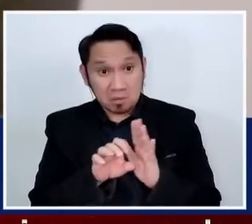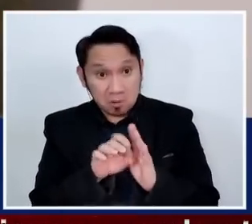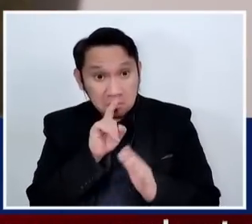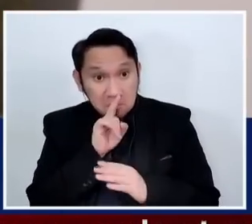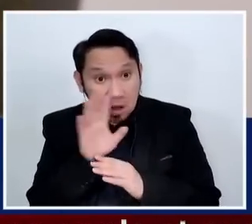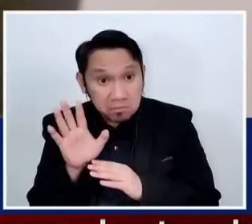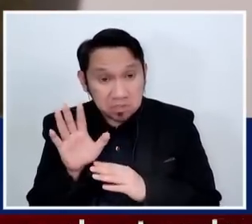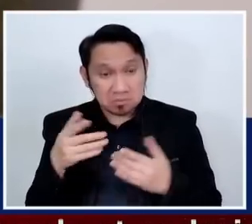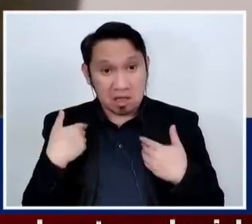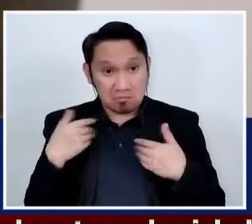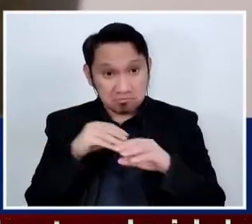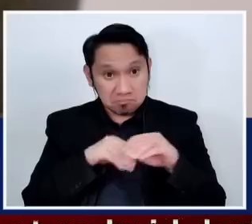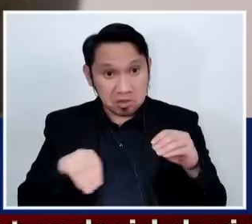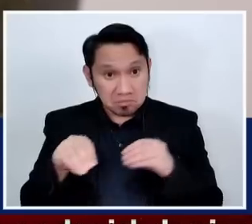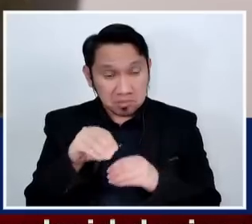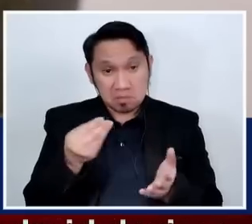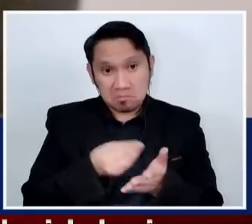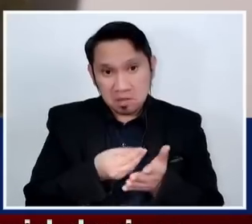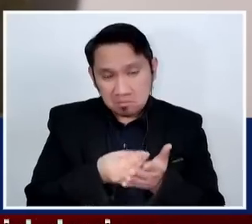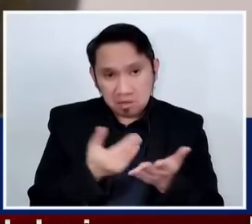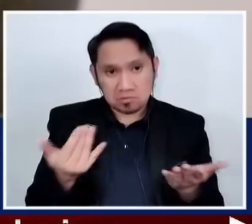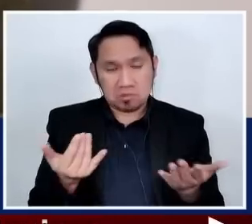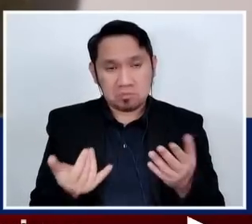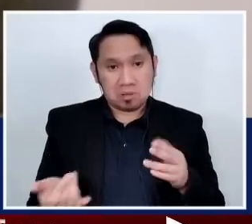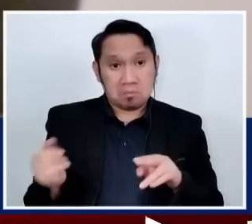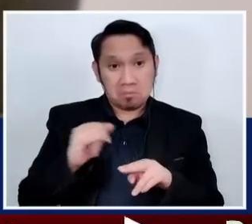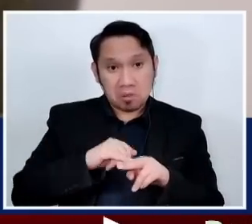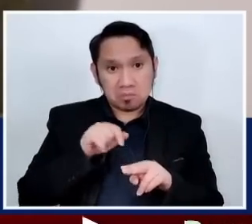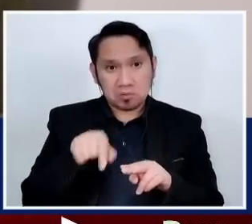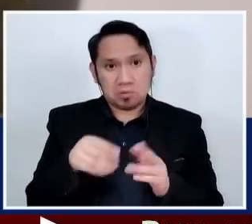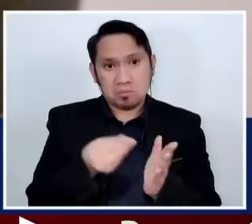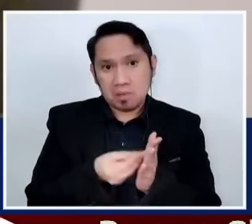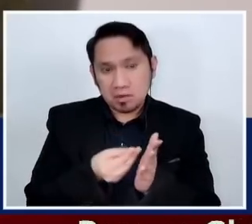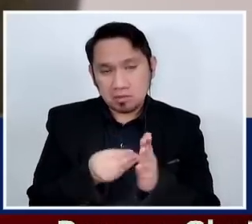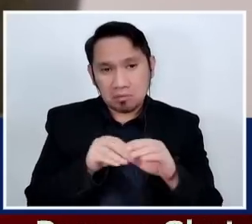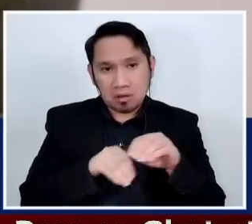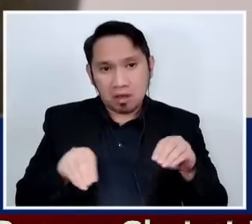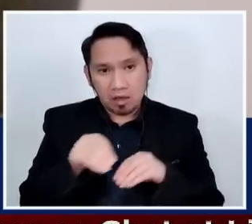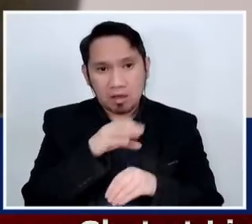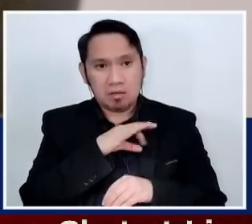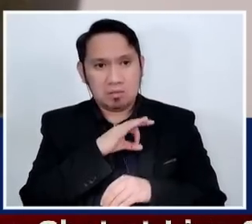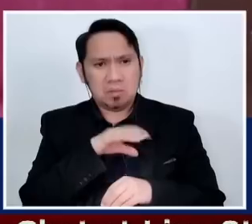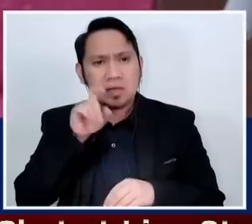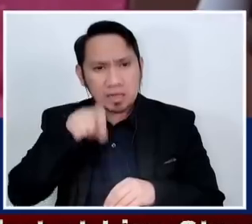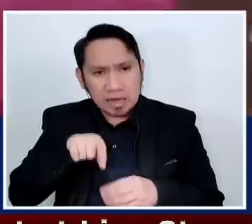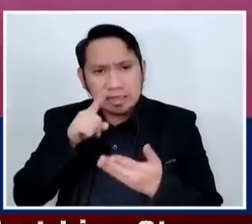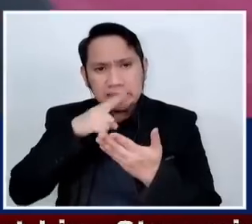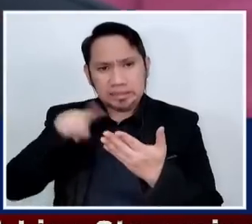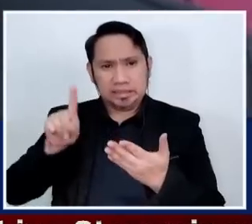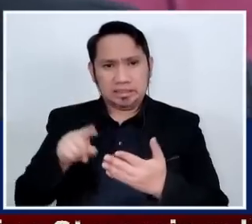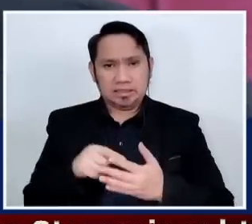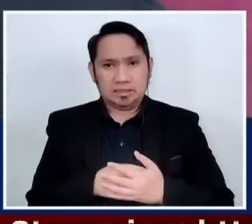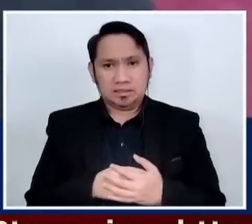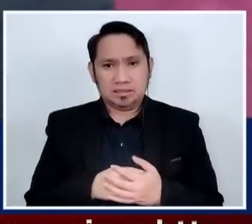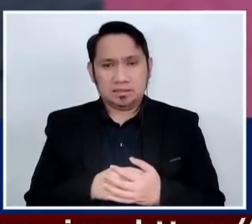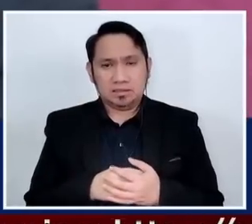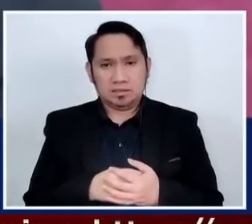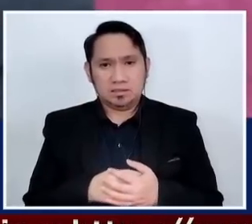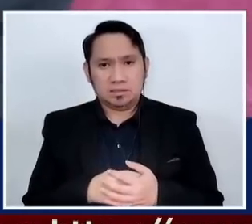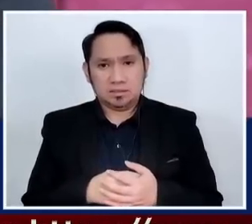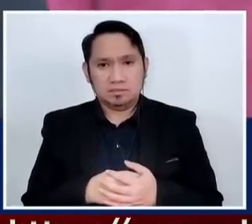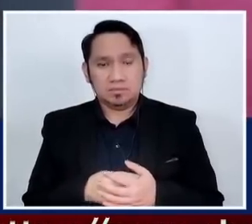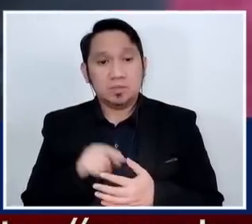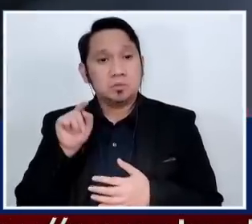sino-sino na totoo yung investment, totoo na yon. Dapat i-verify nyo pa rin. Sa totoo lang. Kulong si